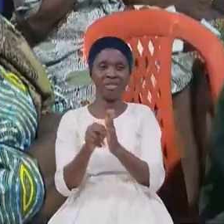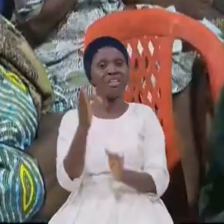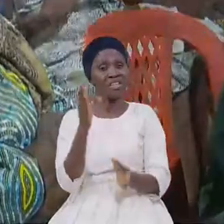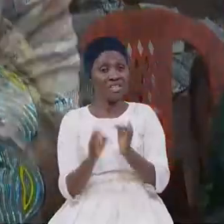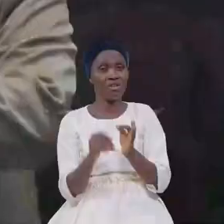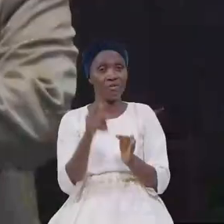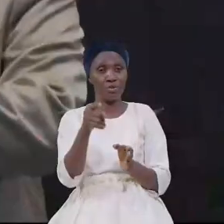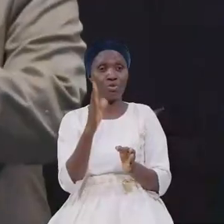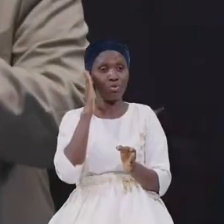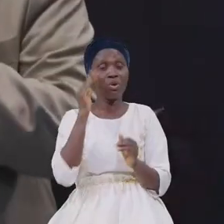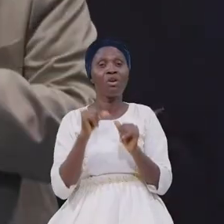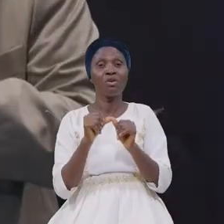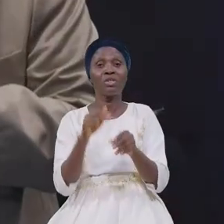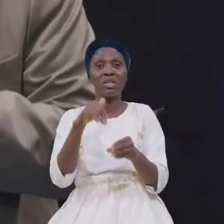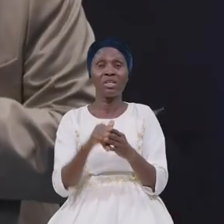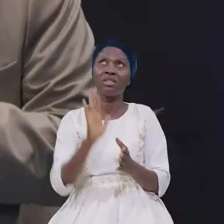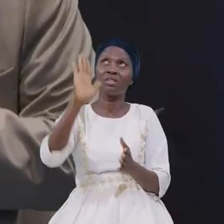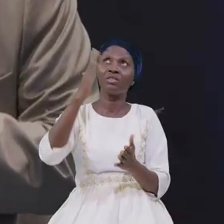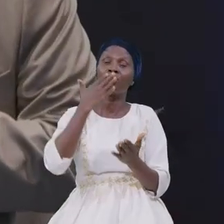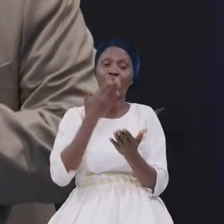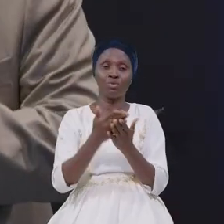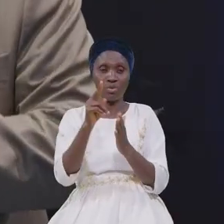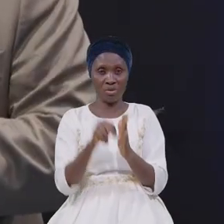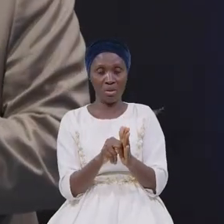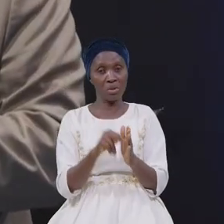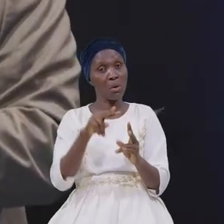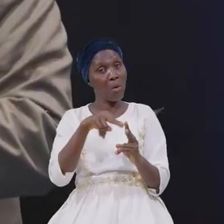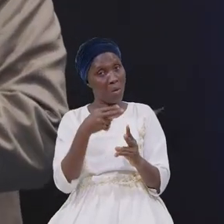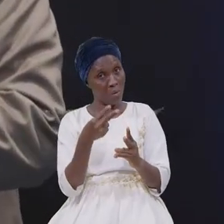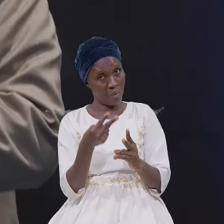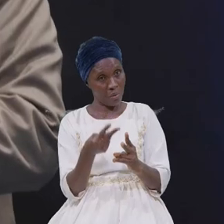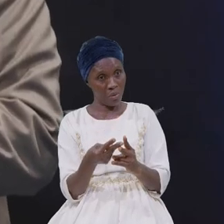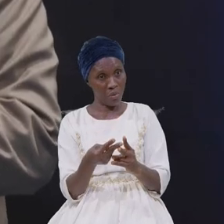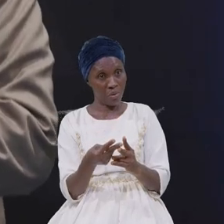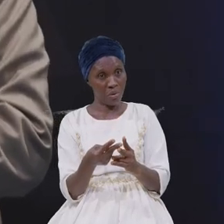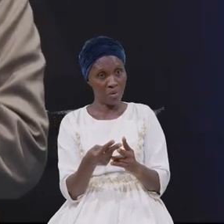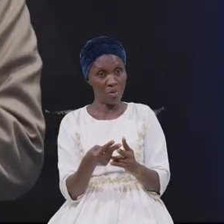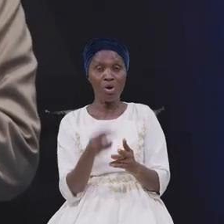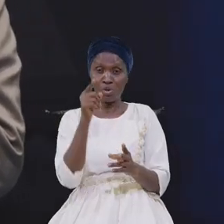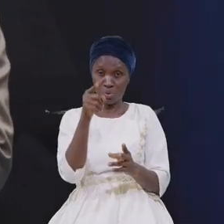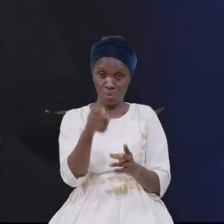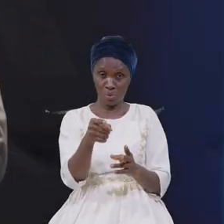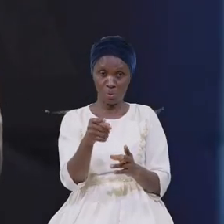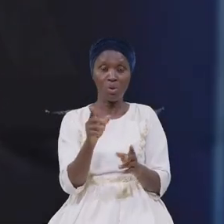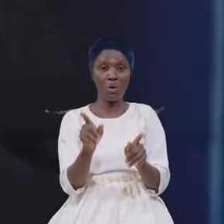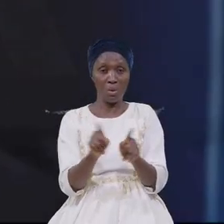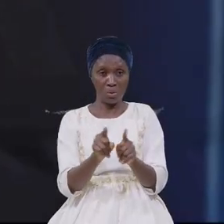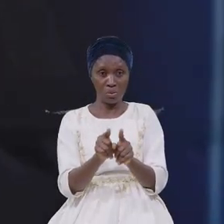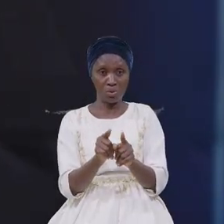ferme dans cette bonté, autrement, tu seras